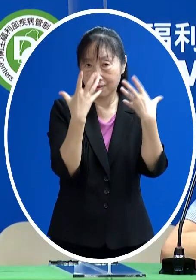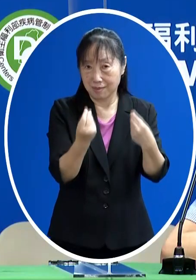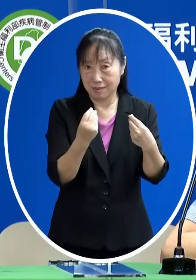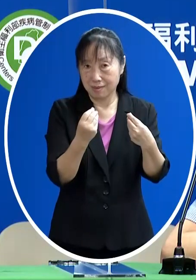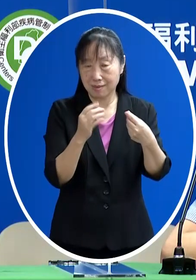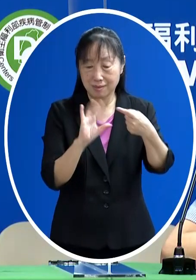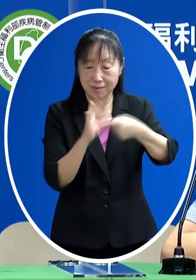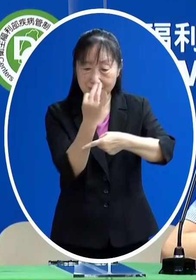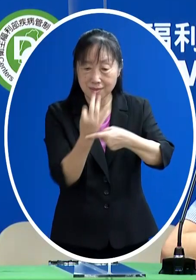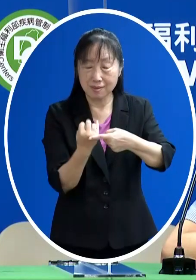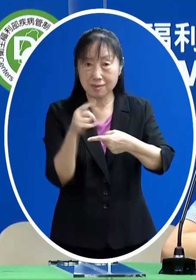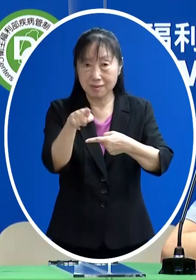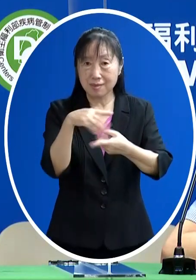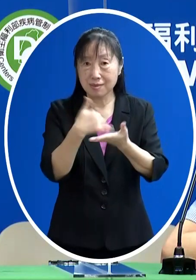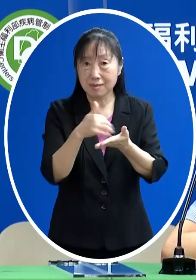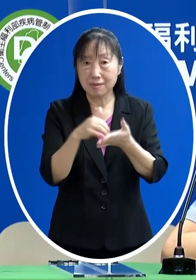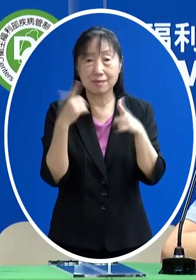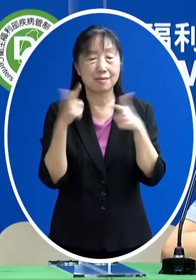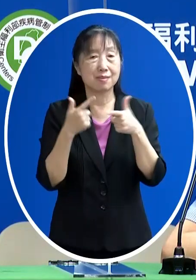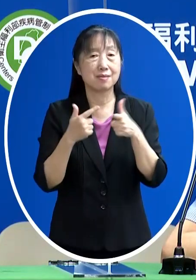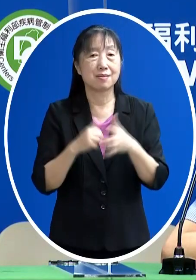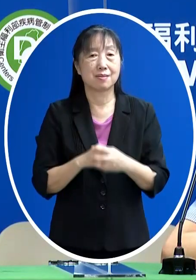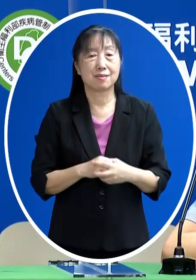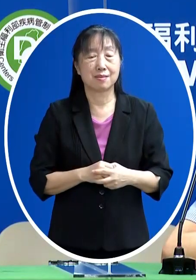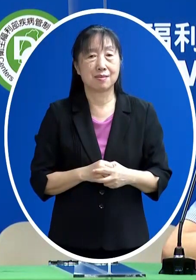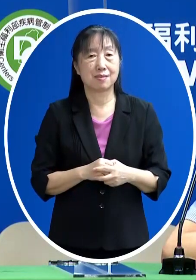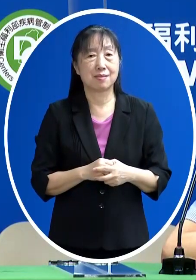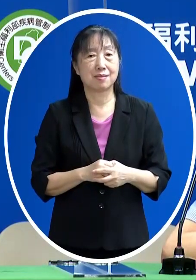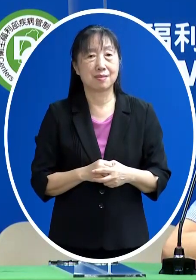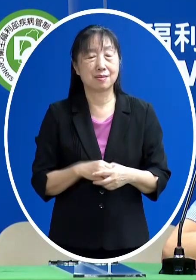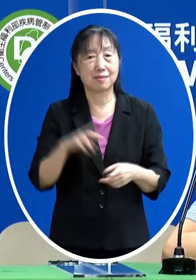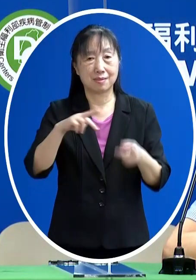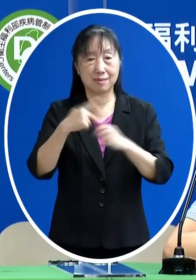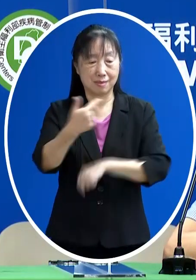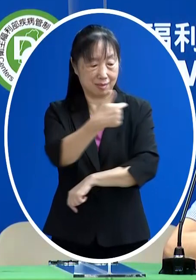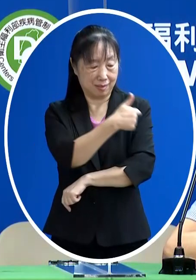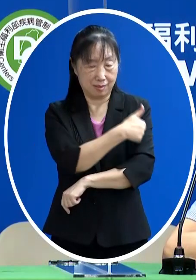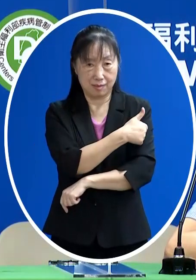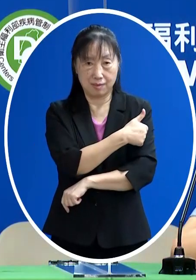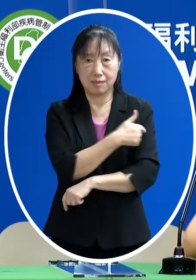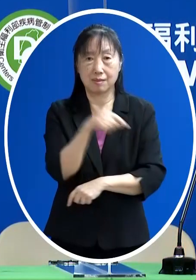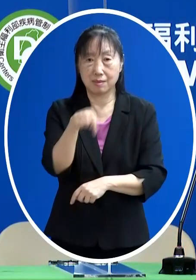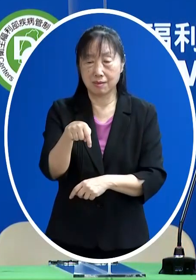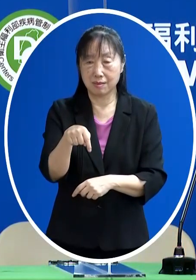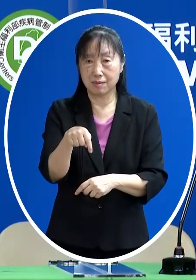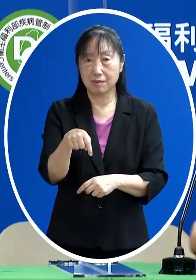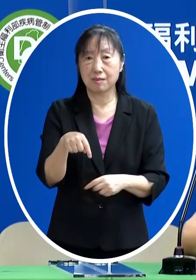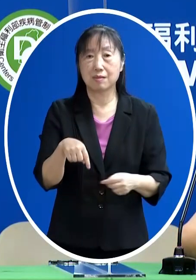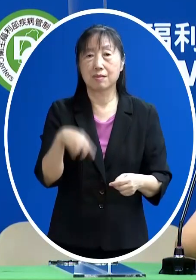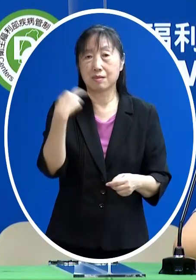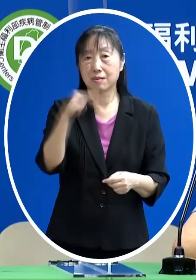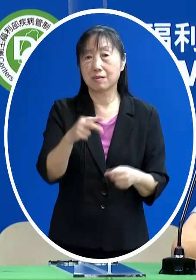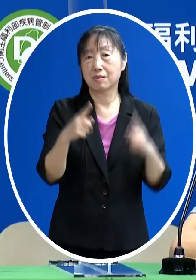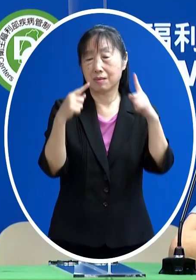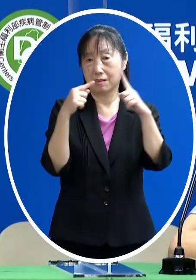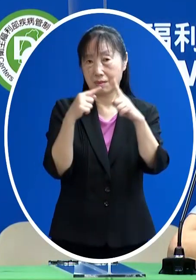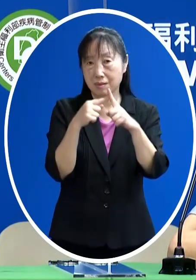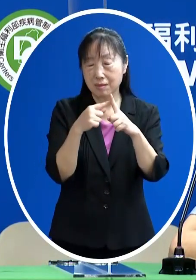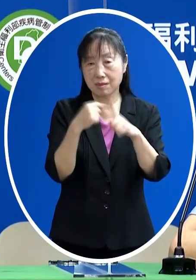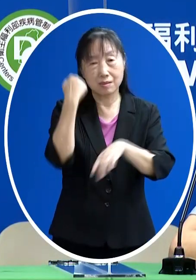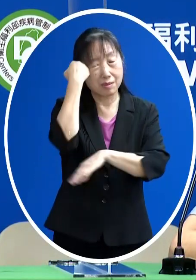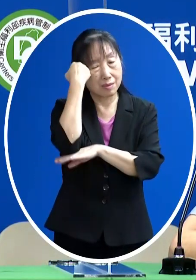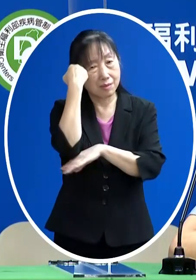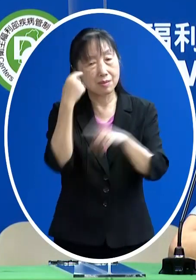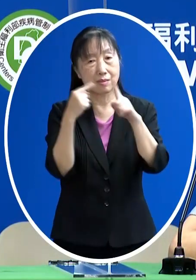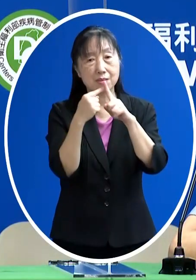而已。那么跟它。疫苗的施打，哈，还有就是说人口的稠密度，